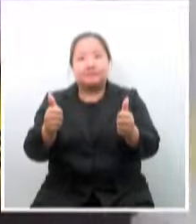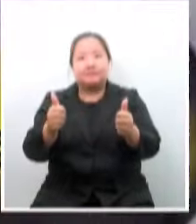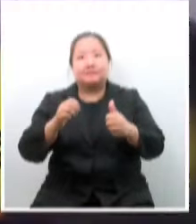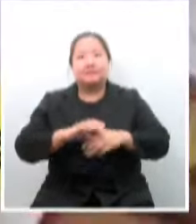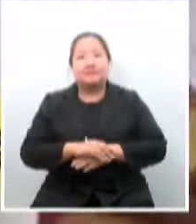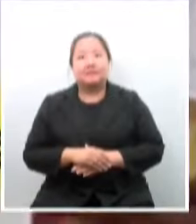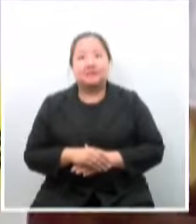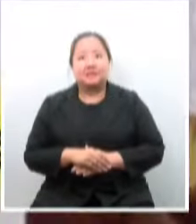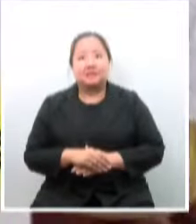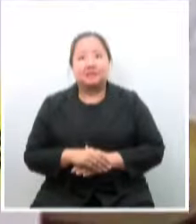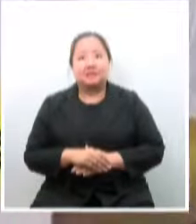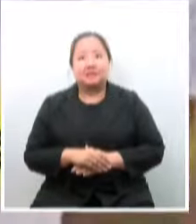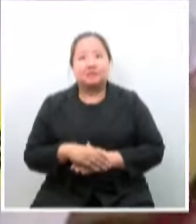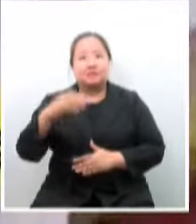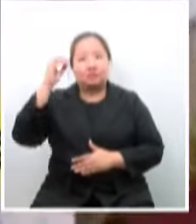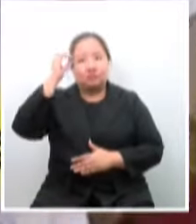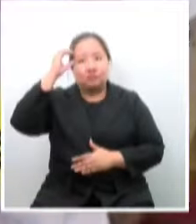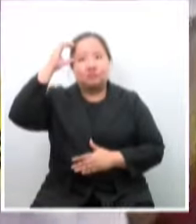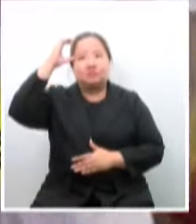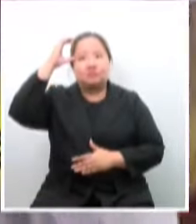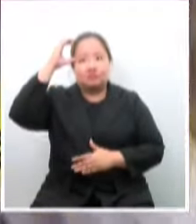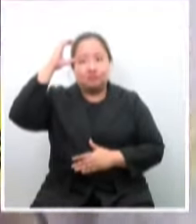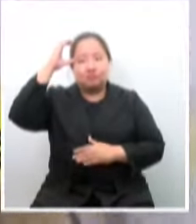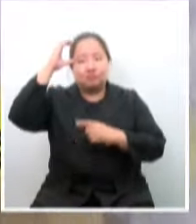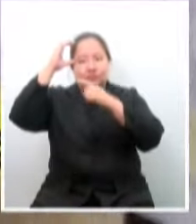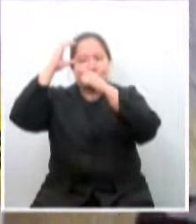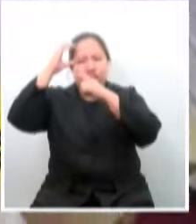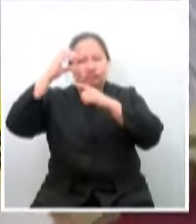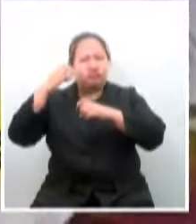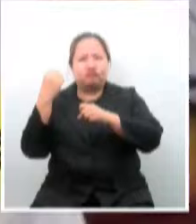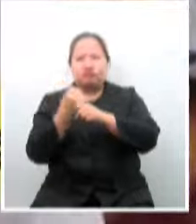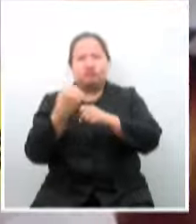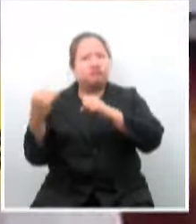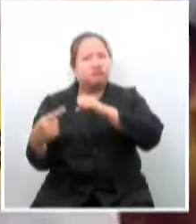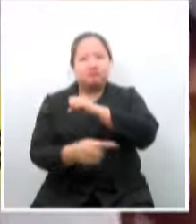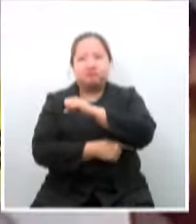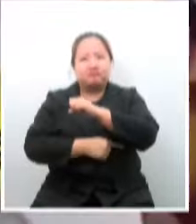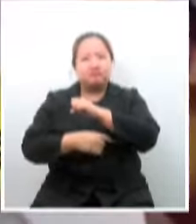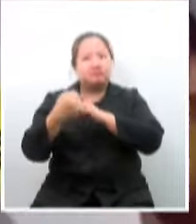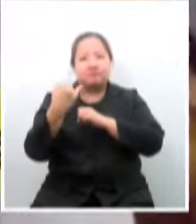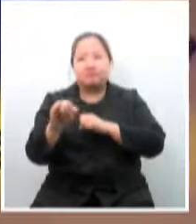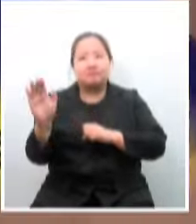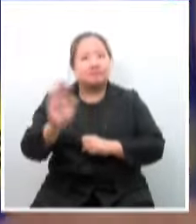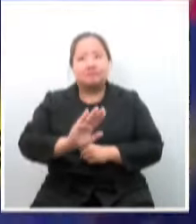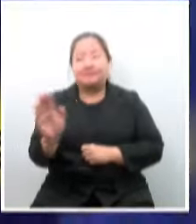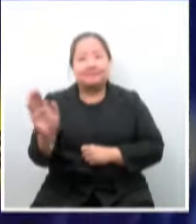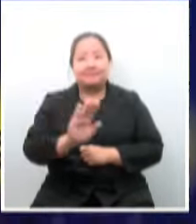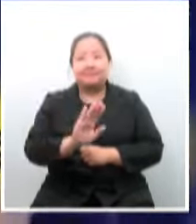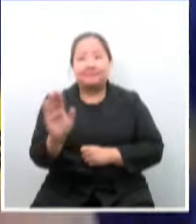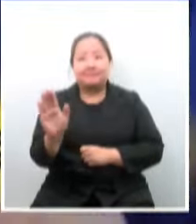เาแต่อย่าเอาความรู้ไปคดอง